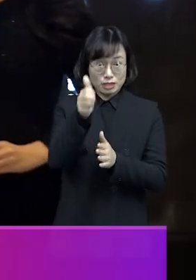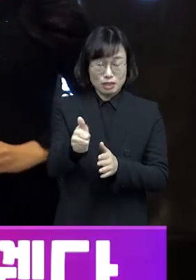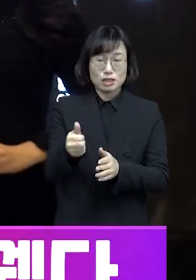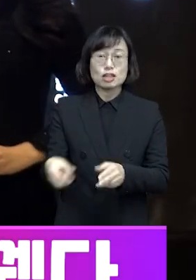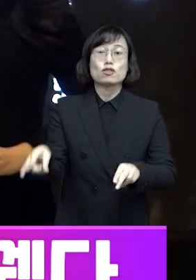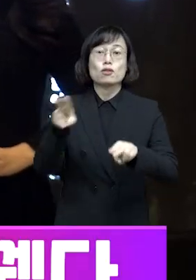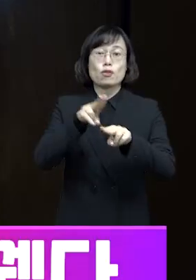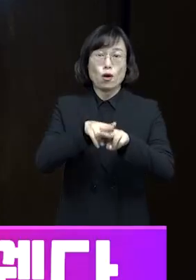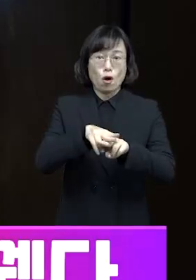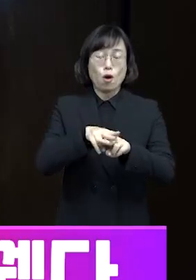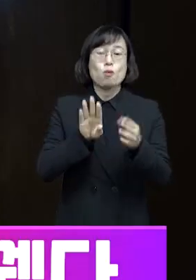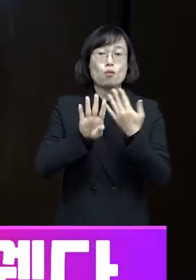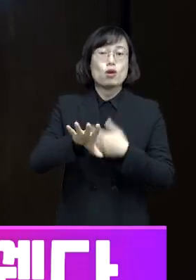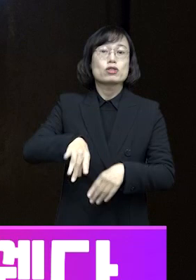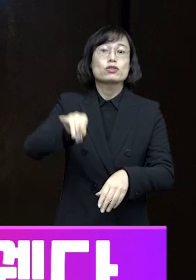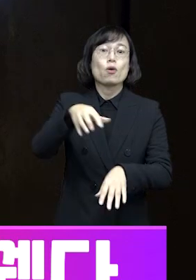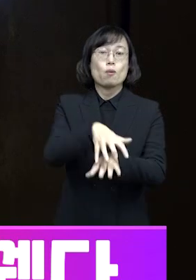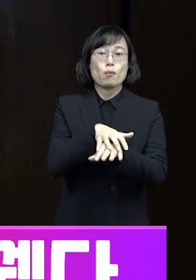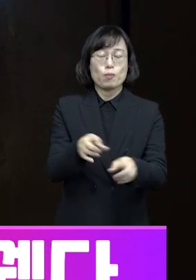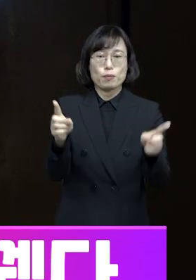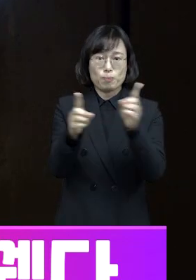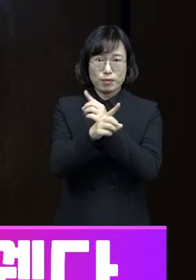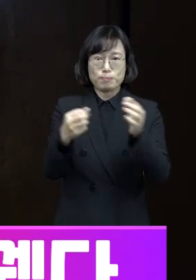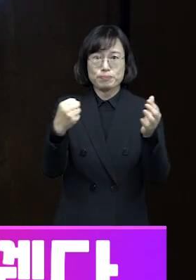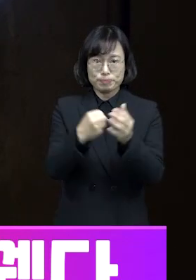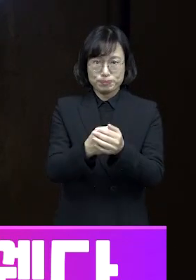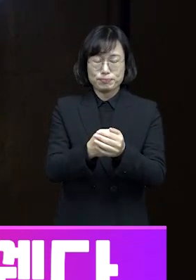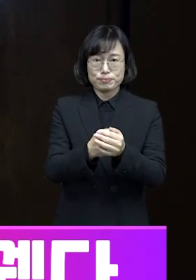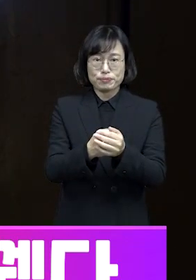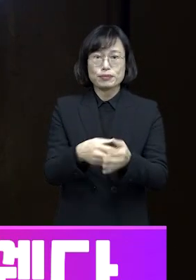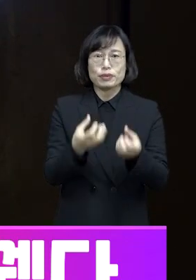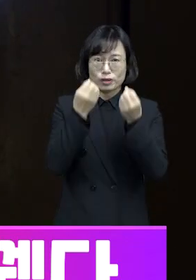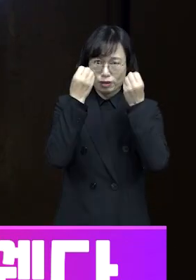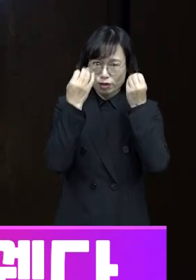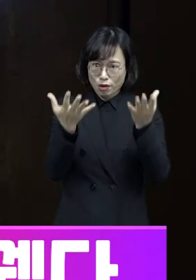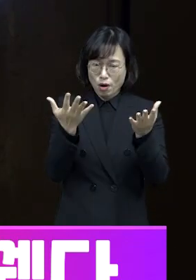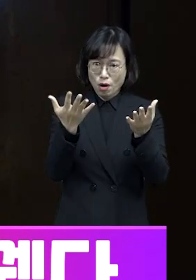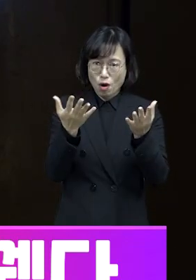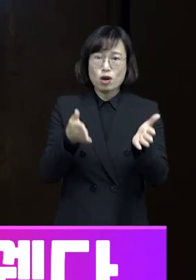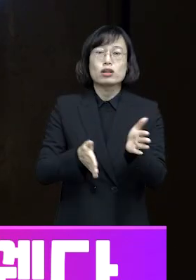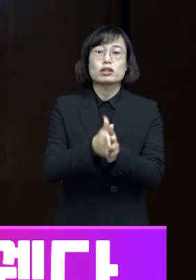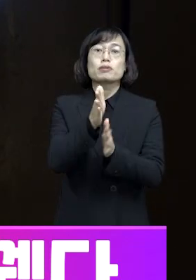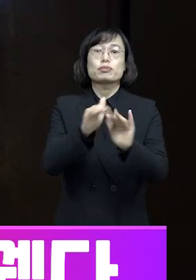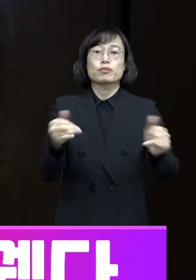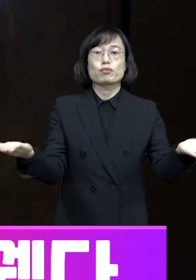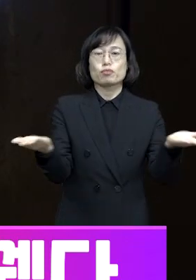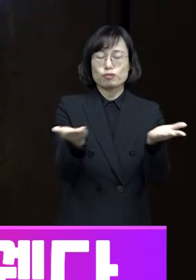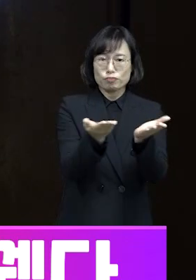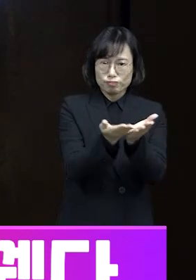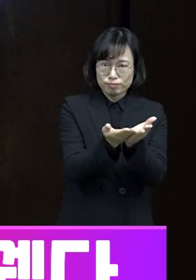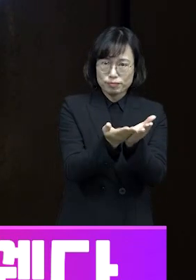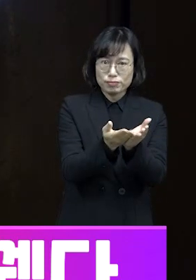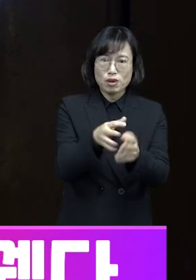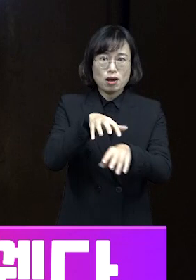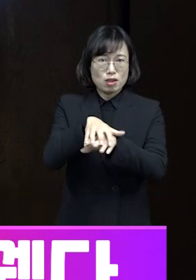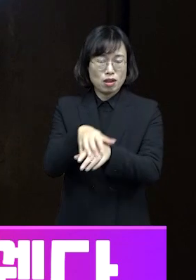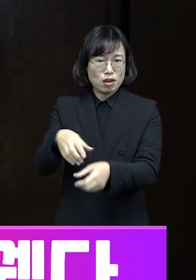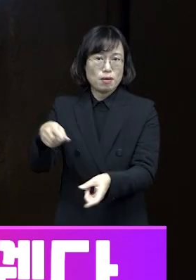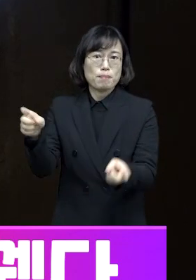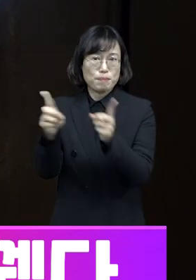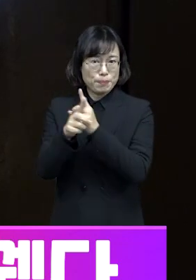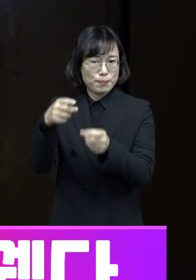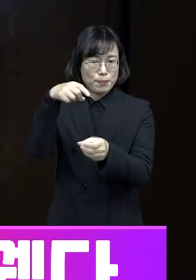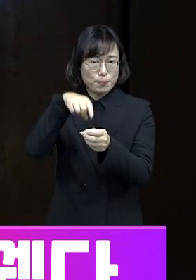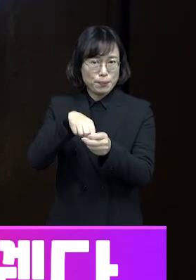나동현 시장 취임 후 첫 조직 개편안이 확정됐습니다. 혁신과 성과로서 시민 눈높이에 맞춘 조직으로 체질